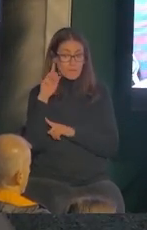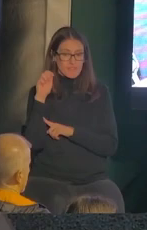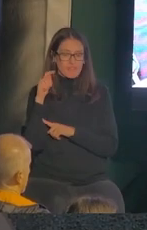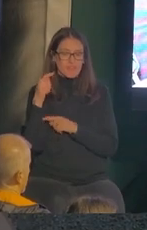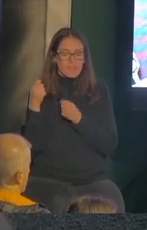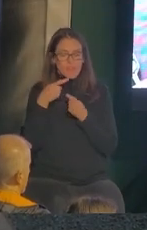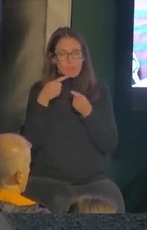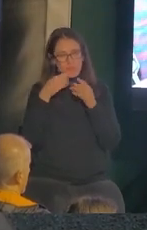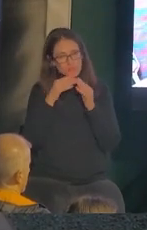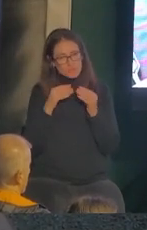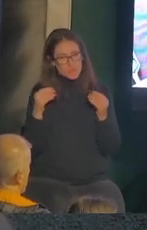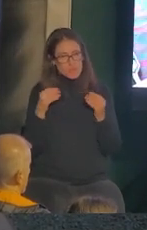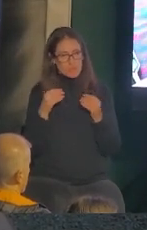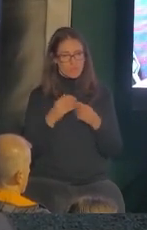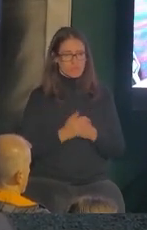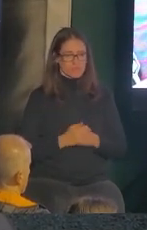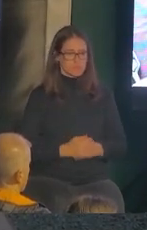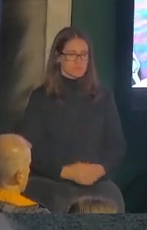Val.